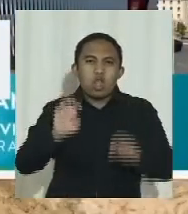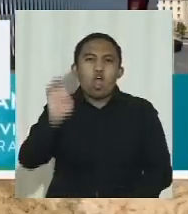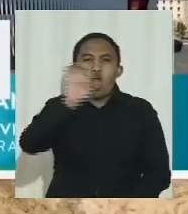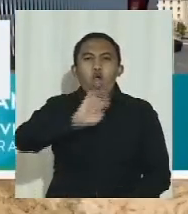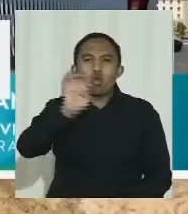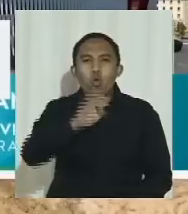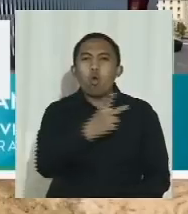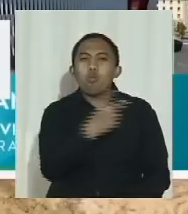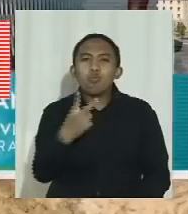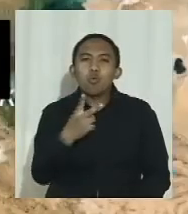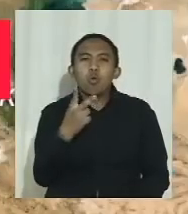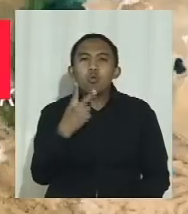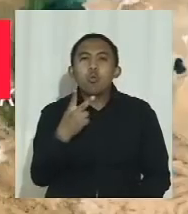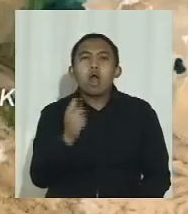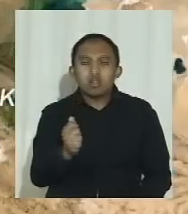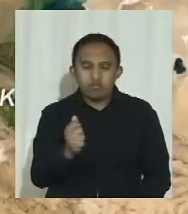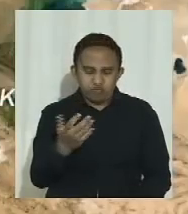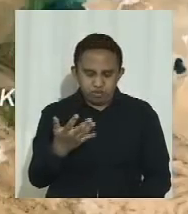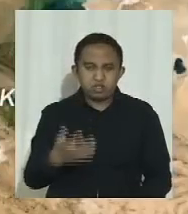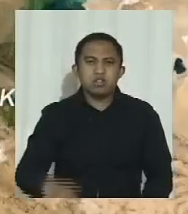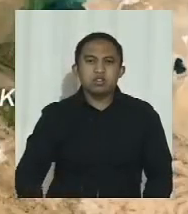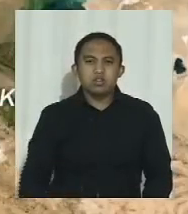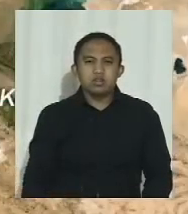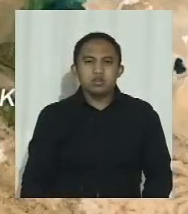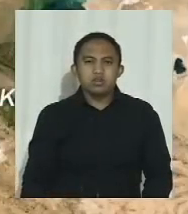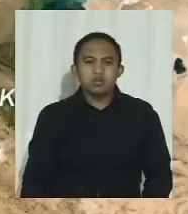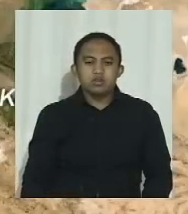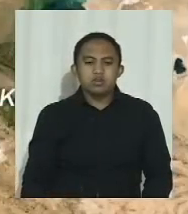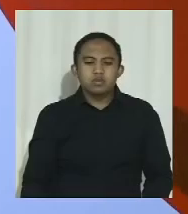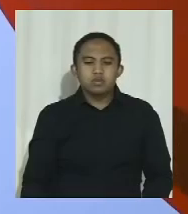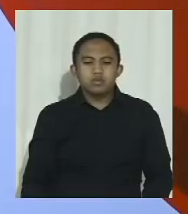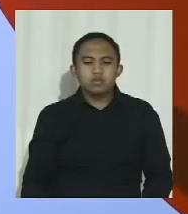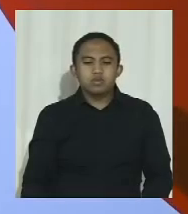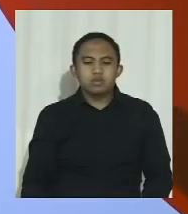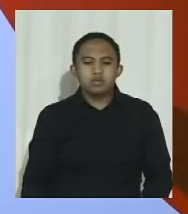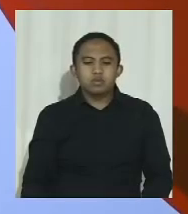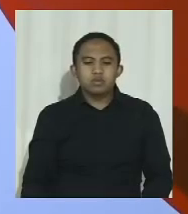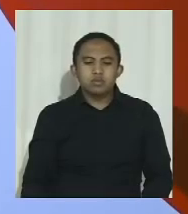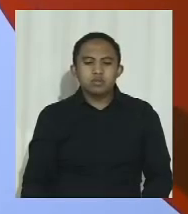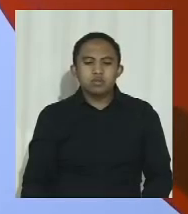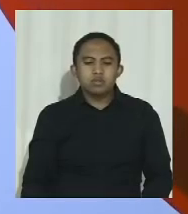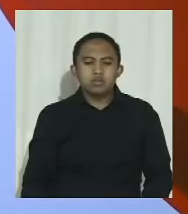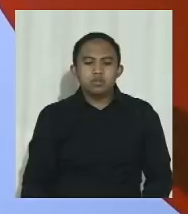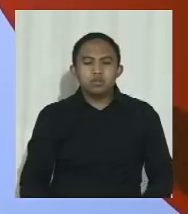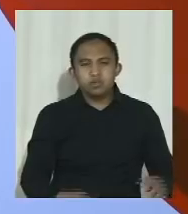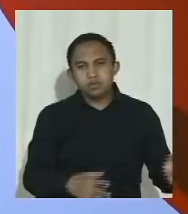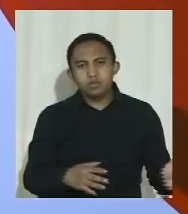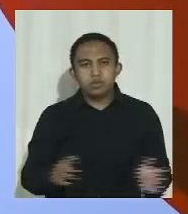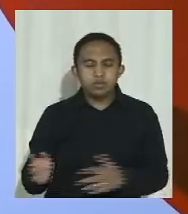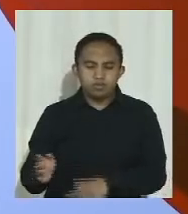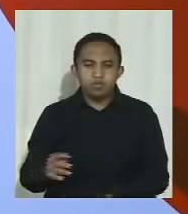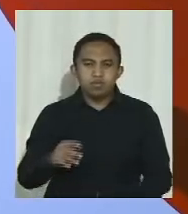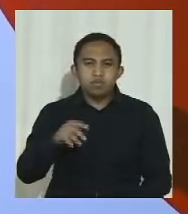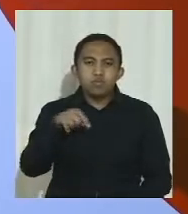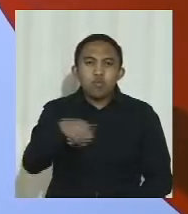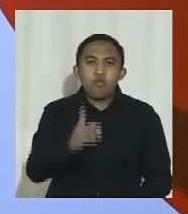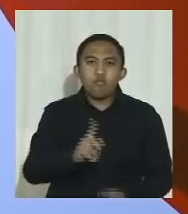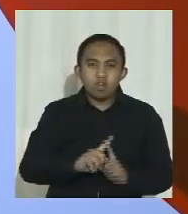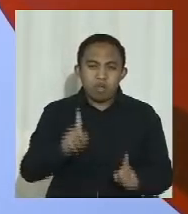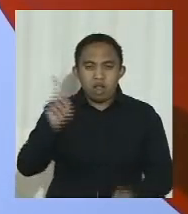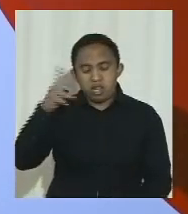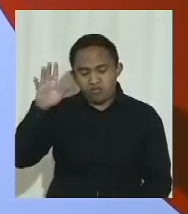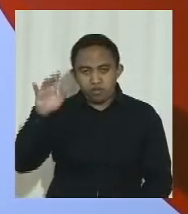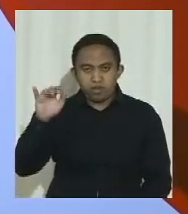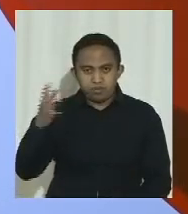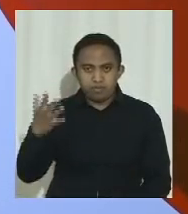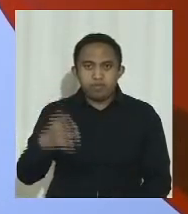na dia amin'ity taona ity aza no anaovana azy. Maresaka samihafa avy any ivelany kosa nahazo fahafana